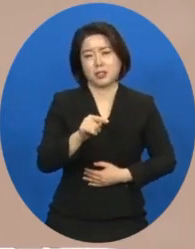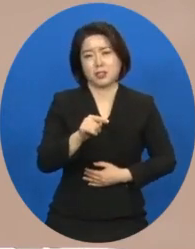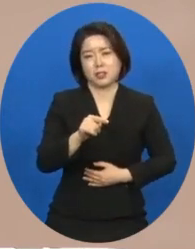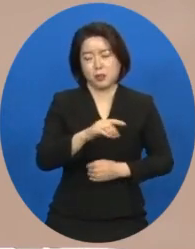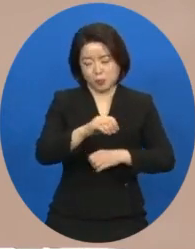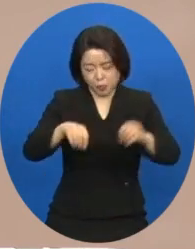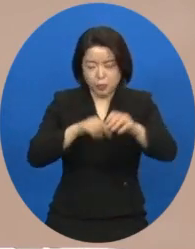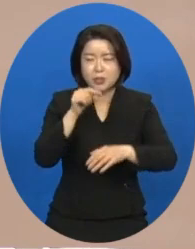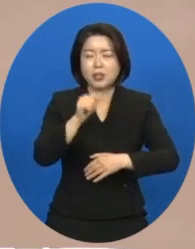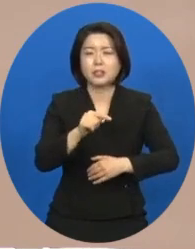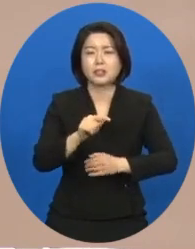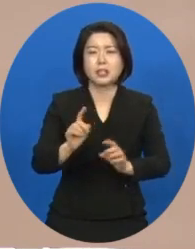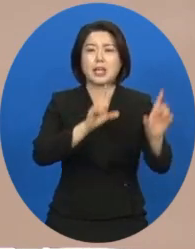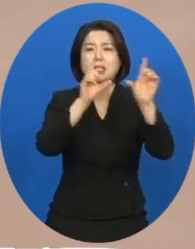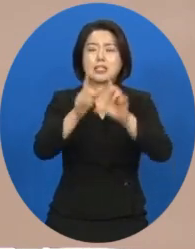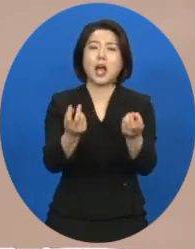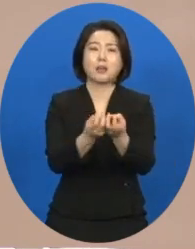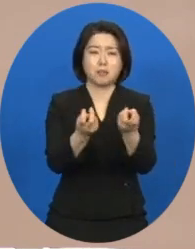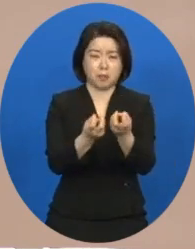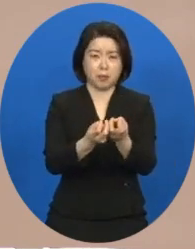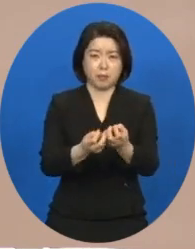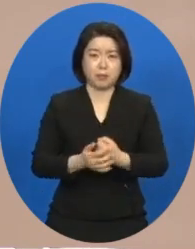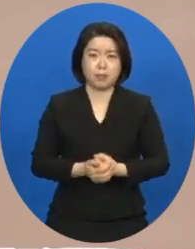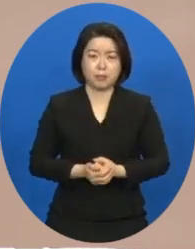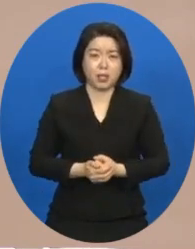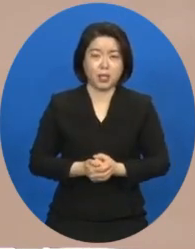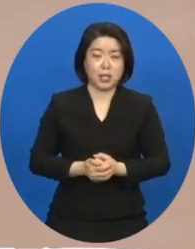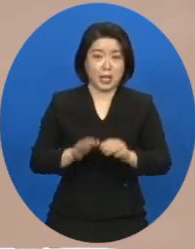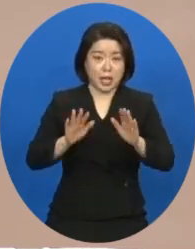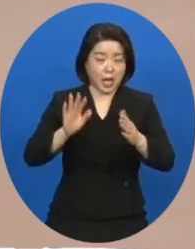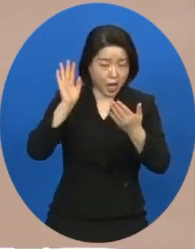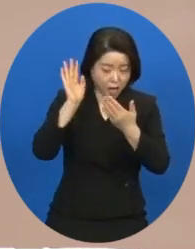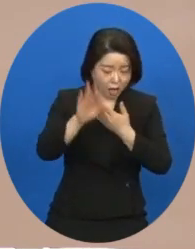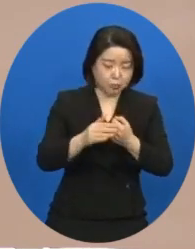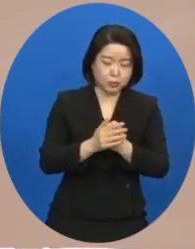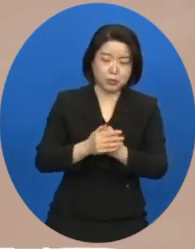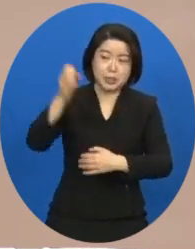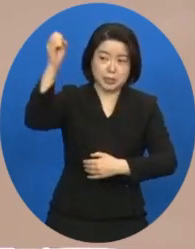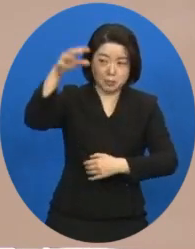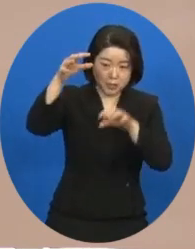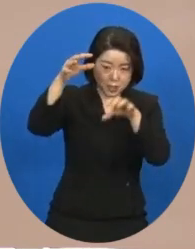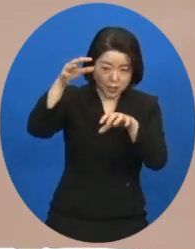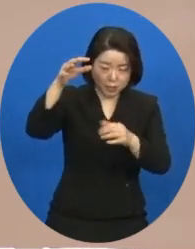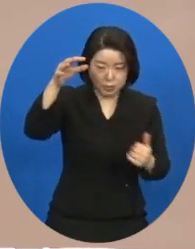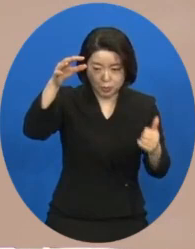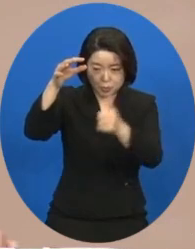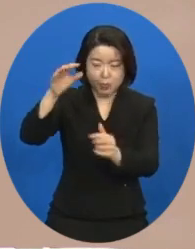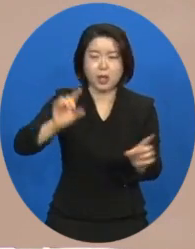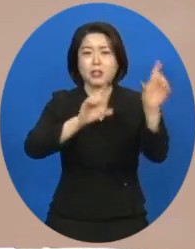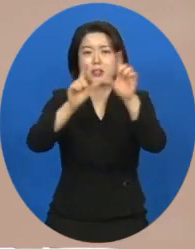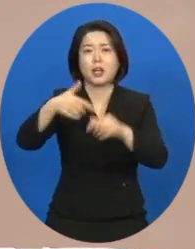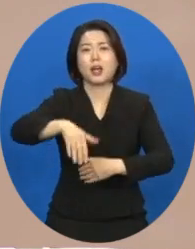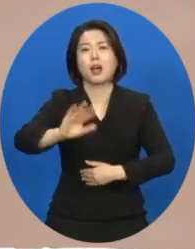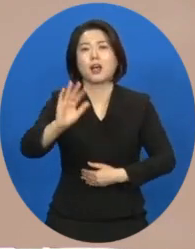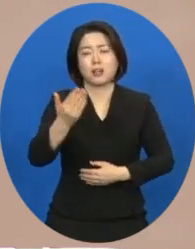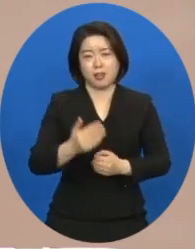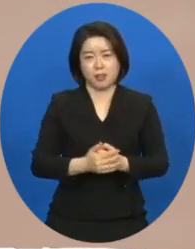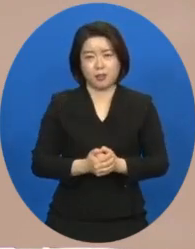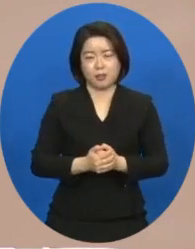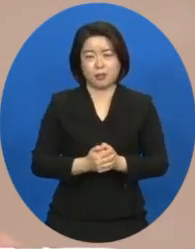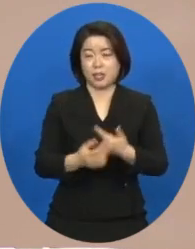겁니다. 그리고 이제부터는 정말 빛 가운데 살아가야 하는 거예요.